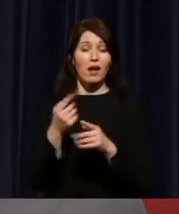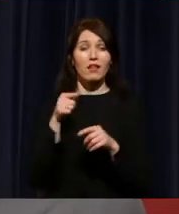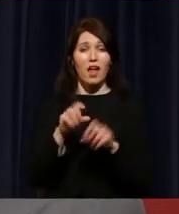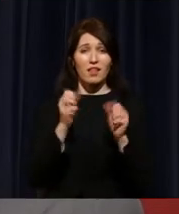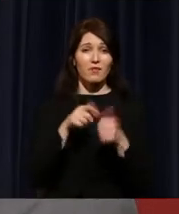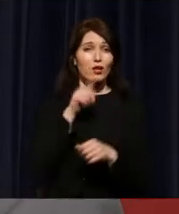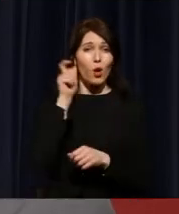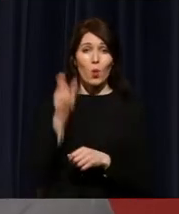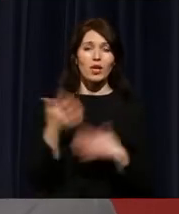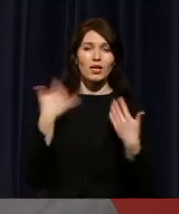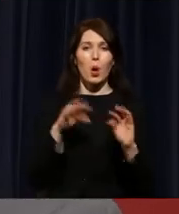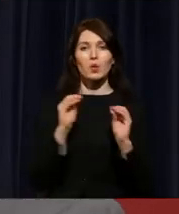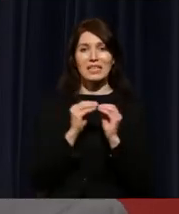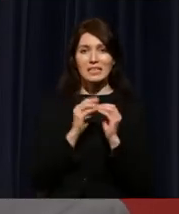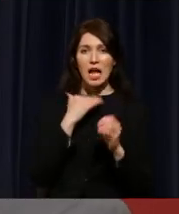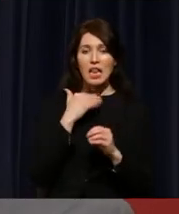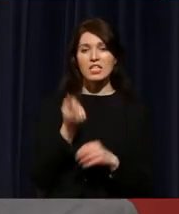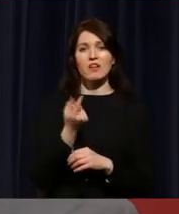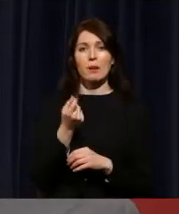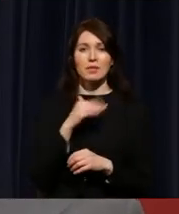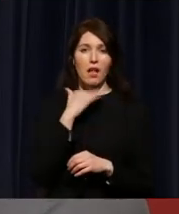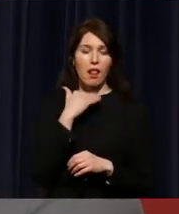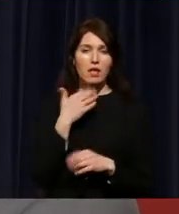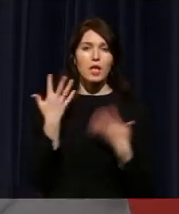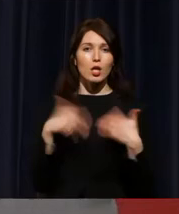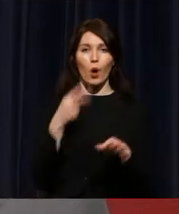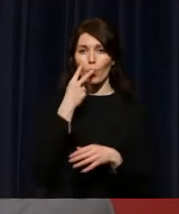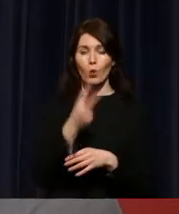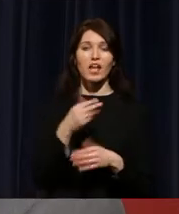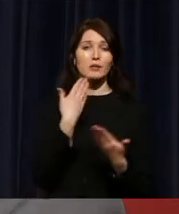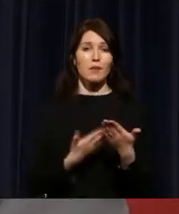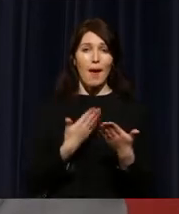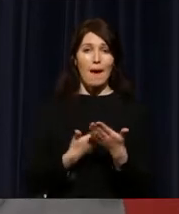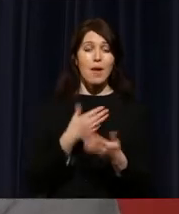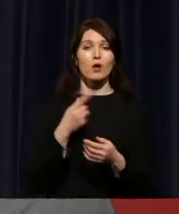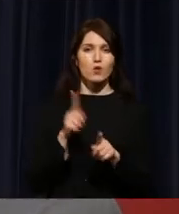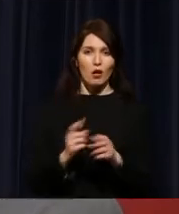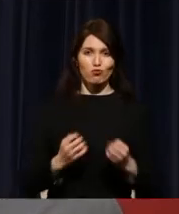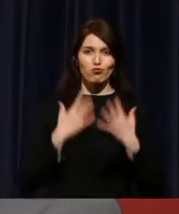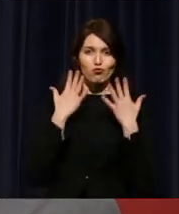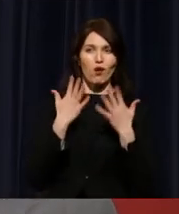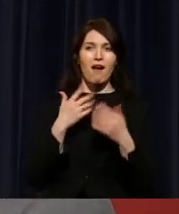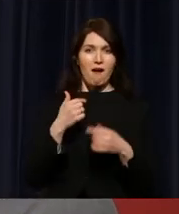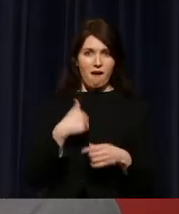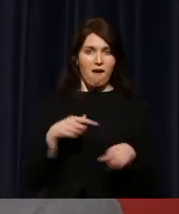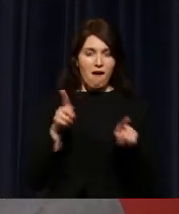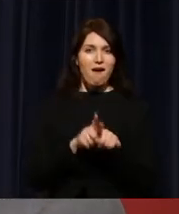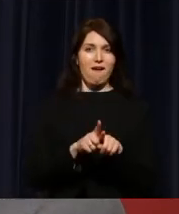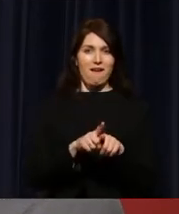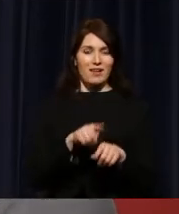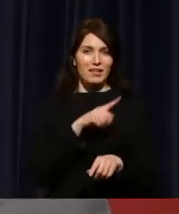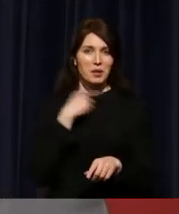jaunietis jau 10. 11. Klasē redz šos te piemērus un iedvesmojās, ka viņš arī vēlētos